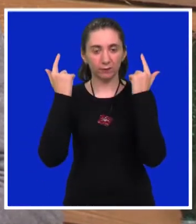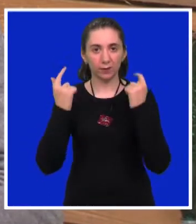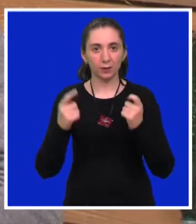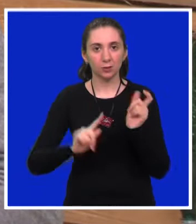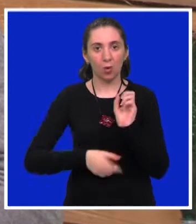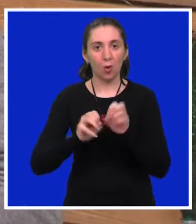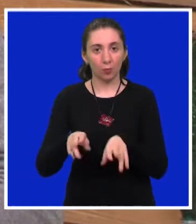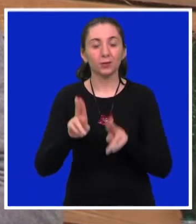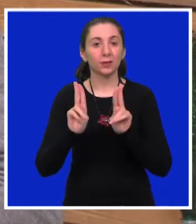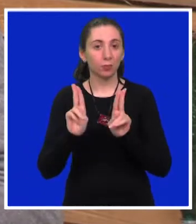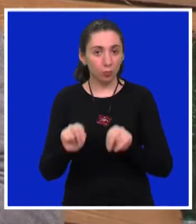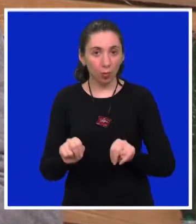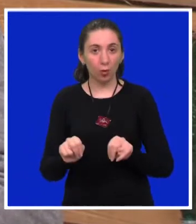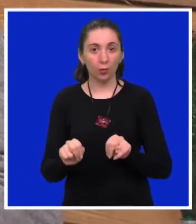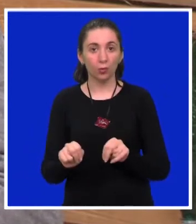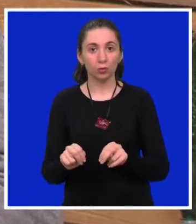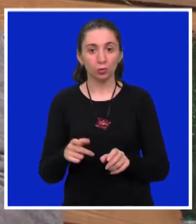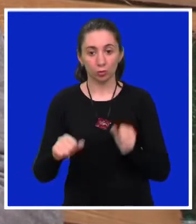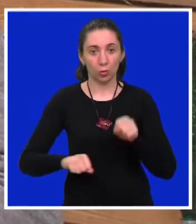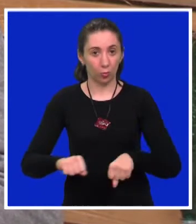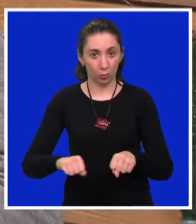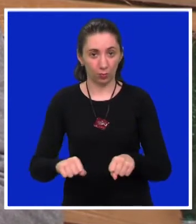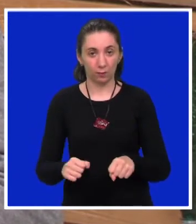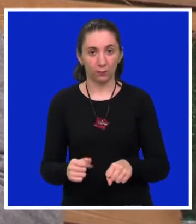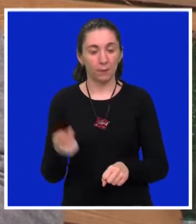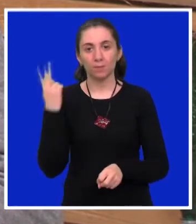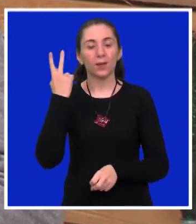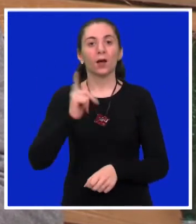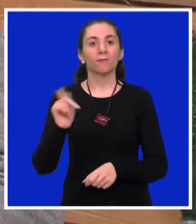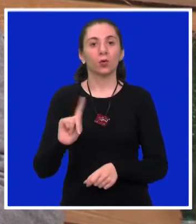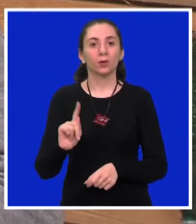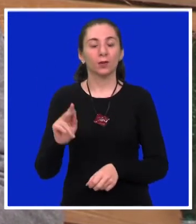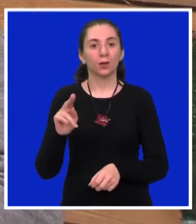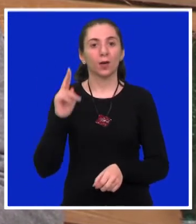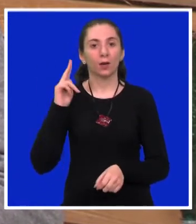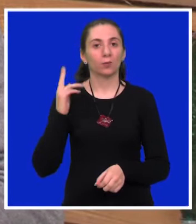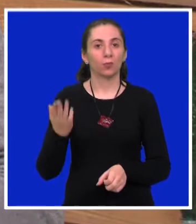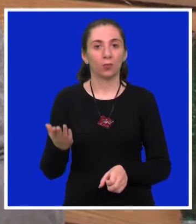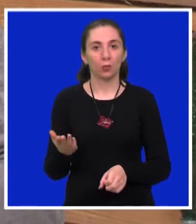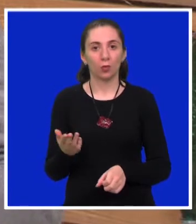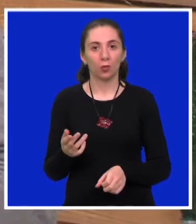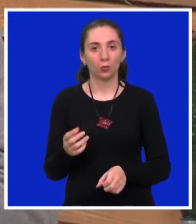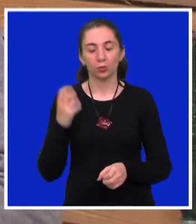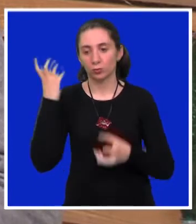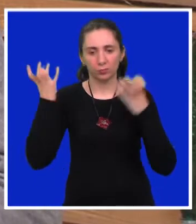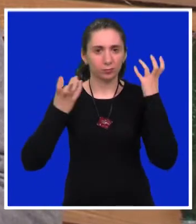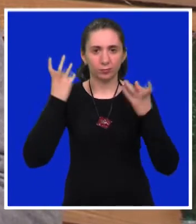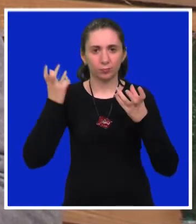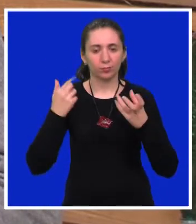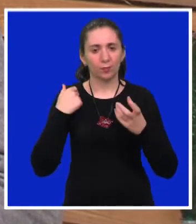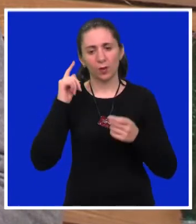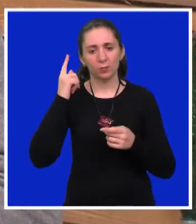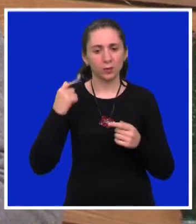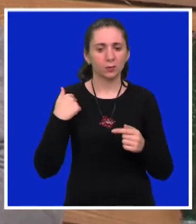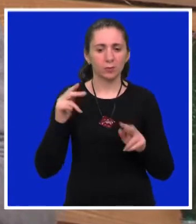da se s otpadom može gospodariti. Naravno da nije moguće, odnosno iluzija očekivati